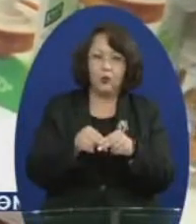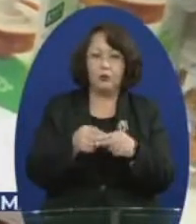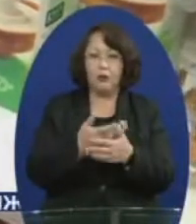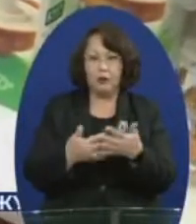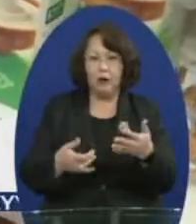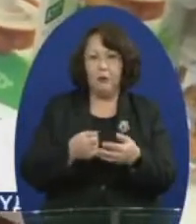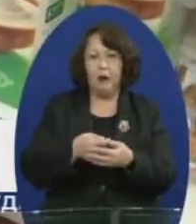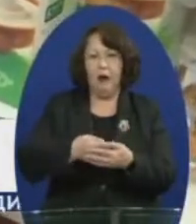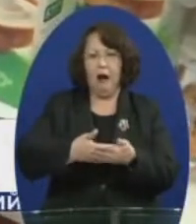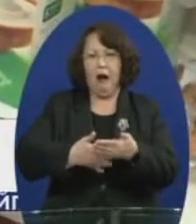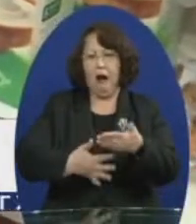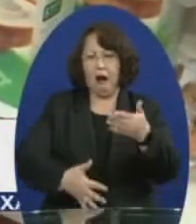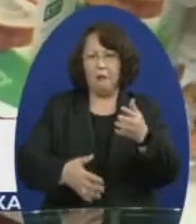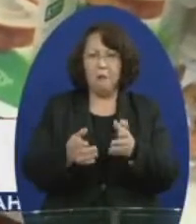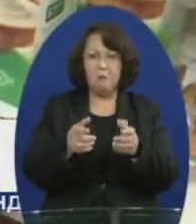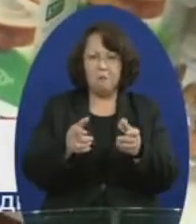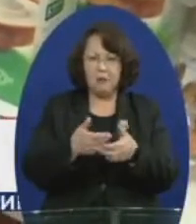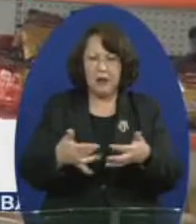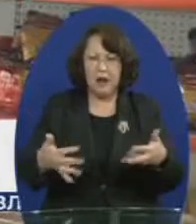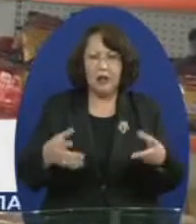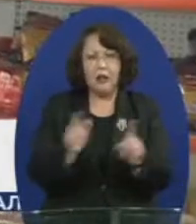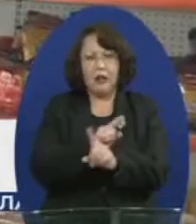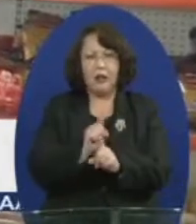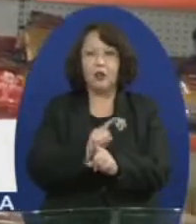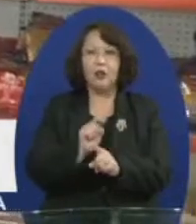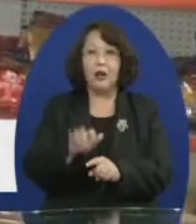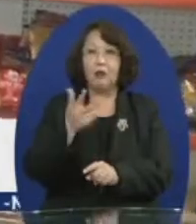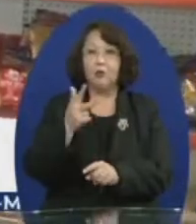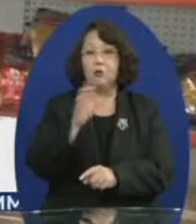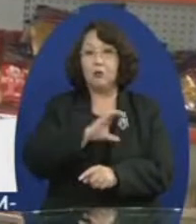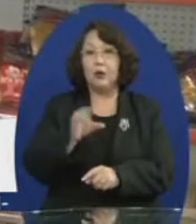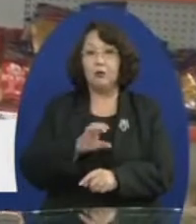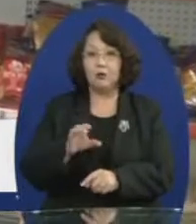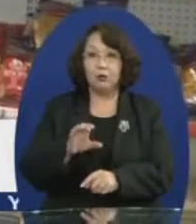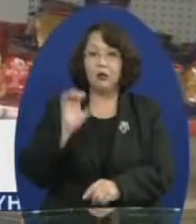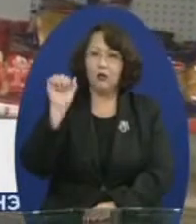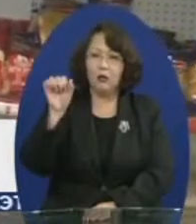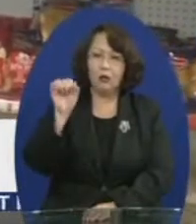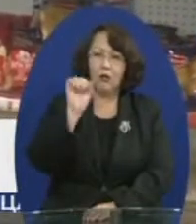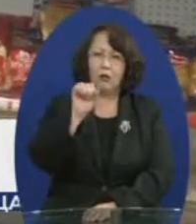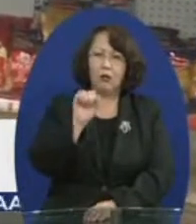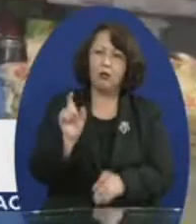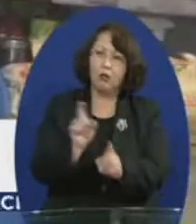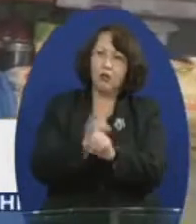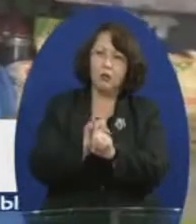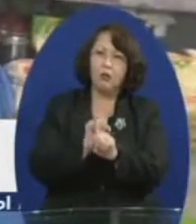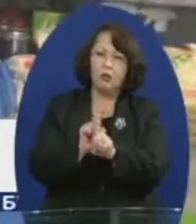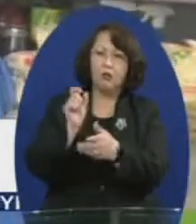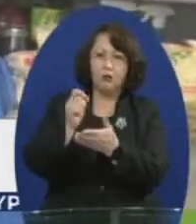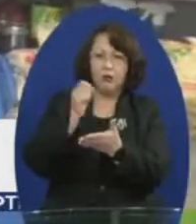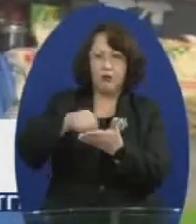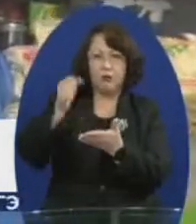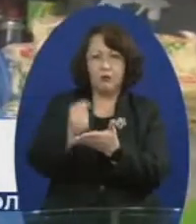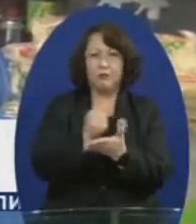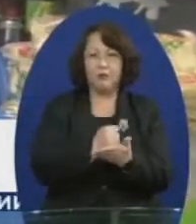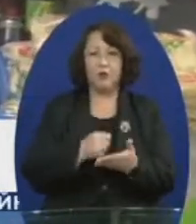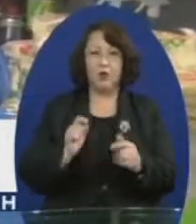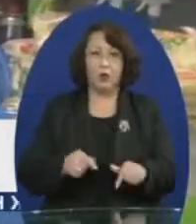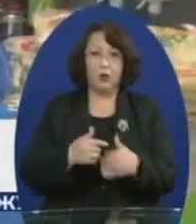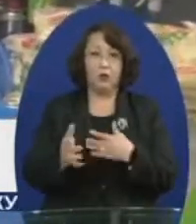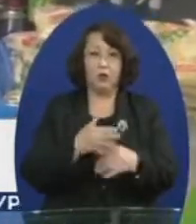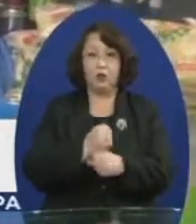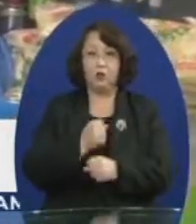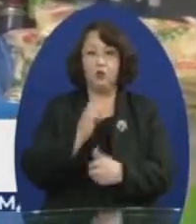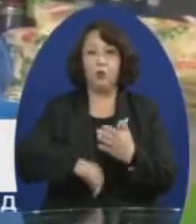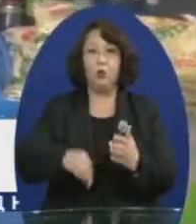дүгнэлт шаарддаг байсан. Энэ баримт бичгийг бүрдүүлэхийн тулд 13 байгууллагын хаалга татах шаардлага бий болдог гэжээ. Харин одоо дэлгүүр